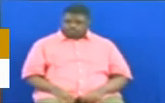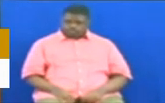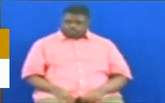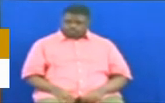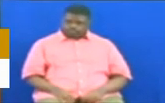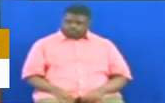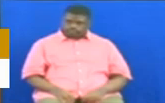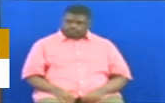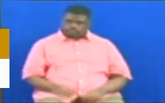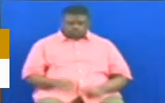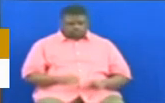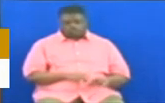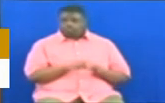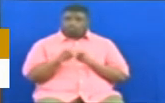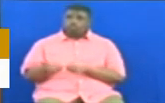20